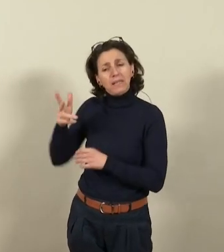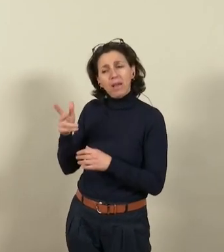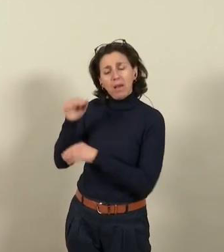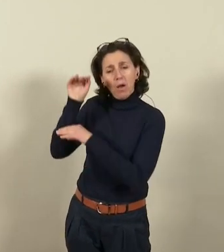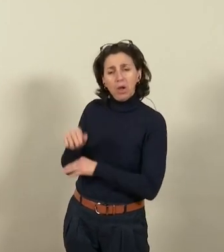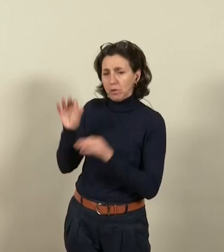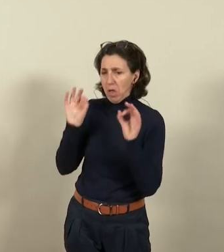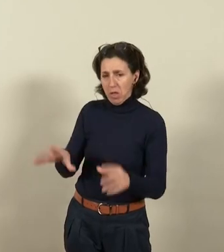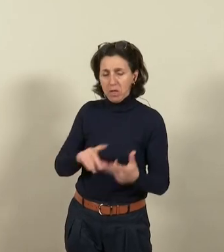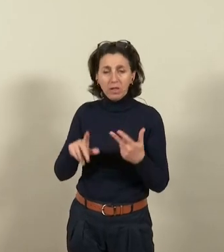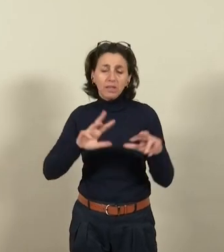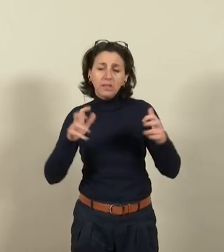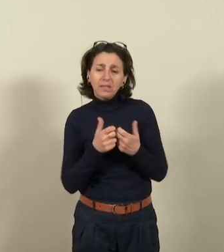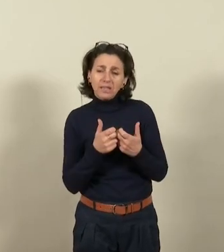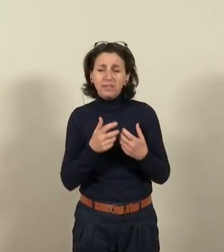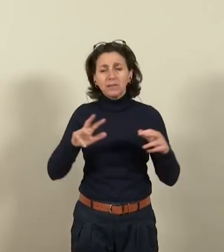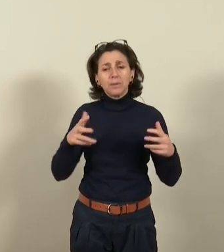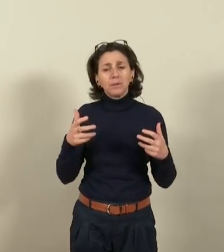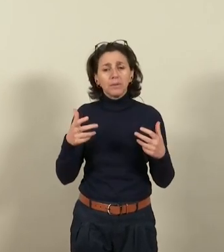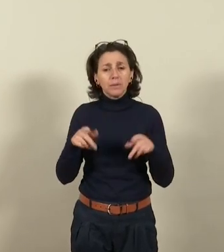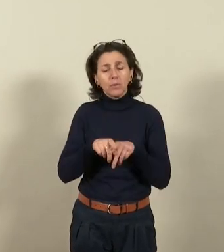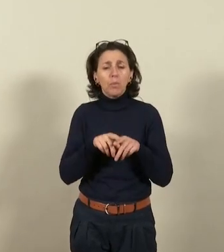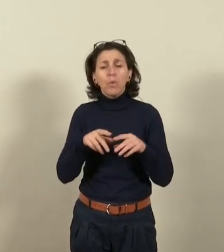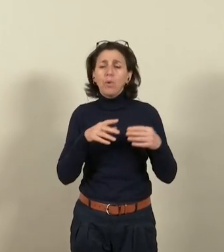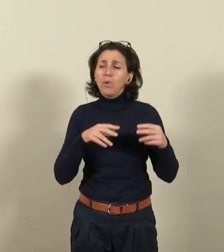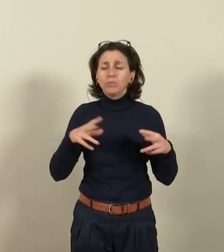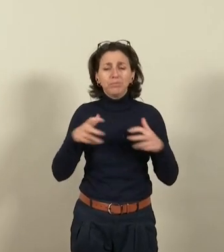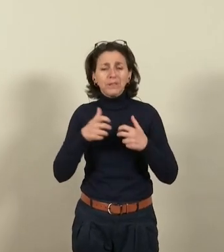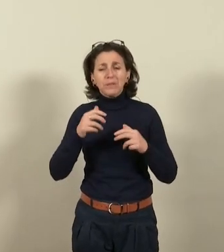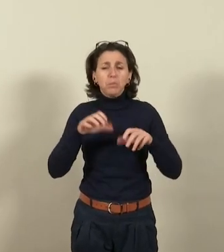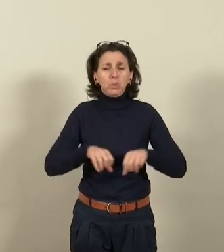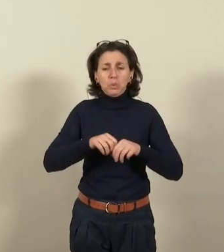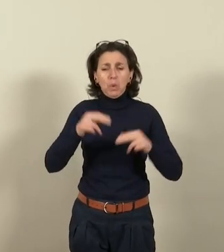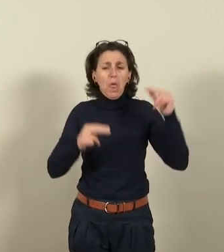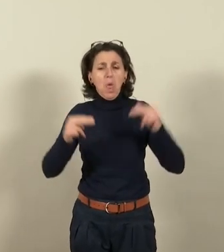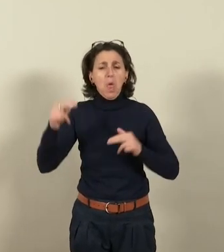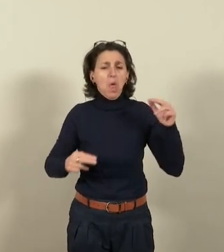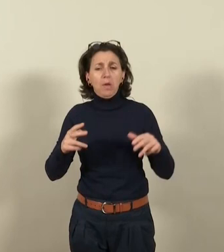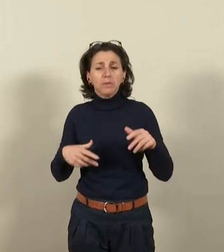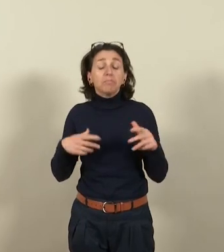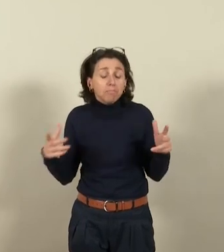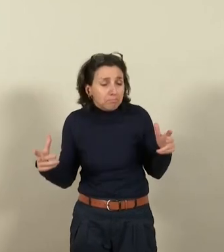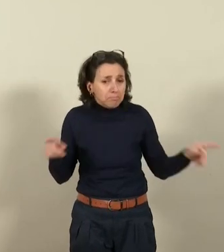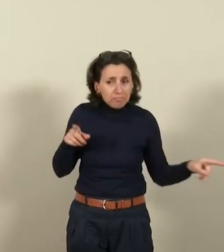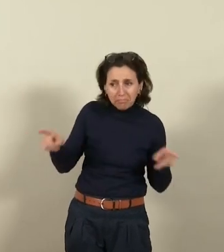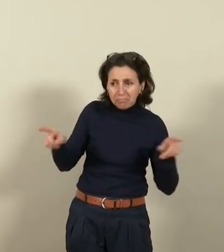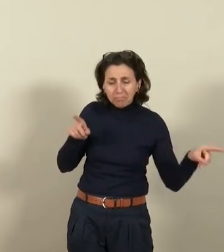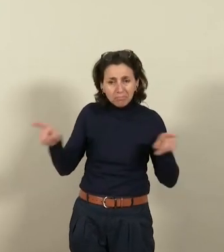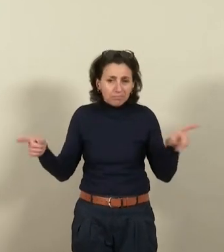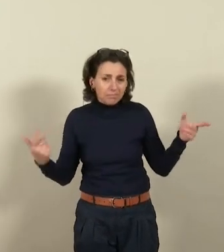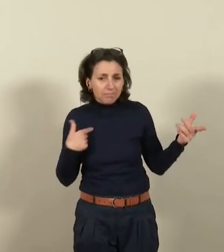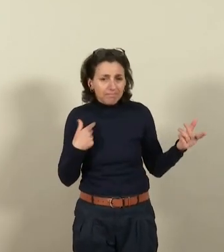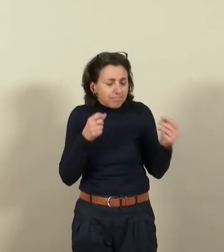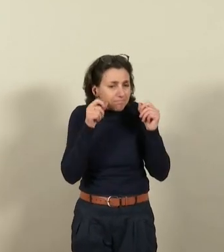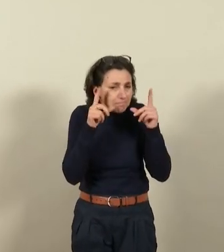des prix et des niveaux de production alors il est toujours surprenant de voir certains déplorer les effets dont ils chérissent les causes dans